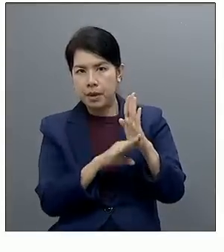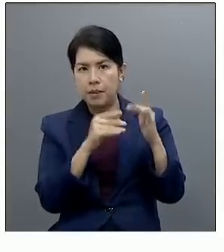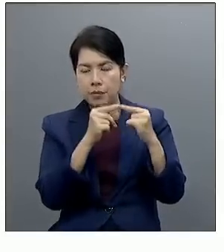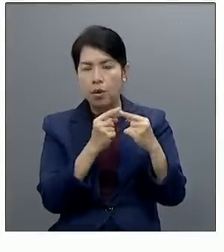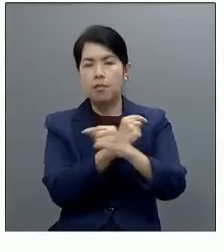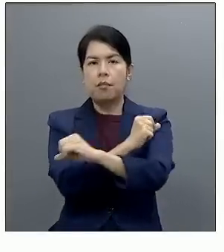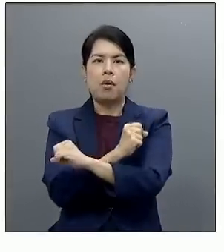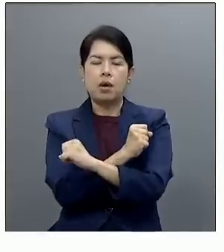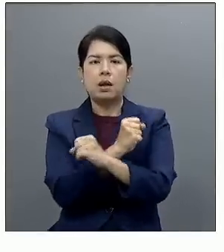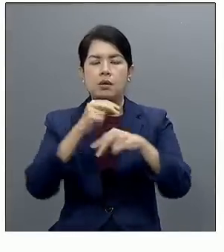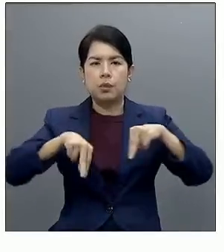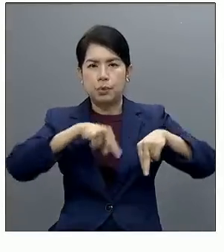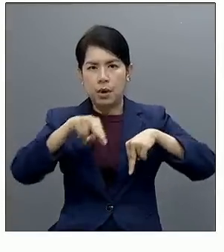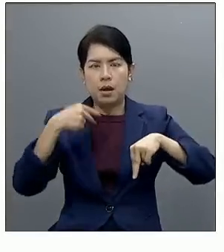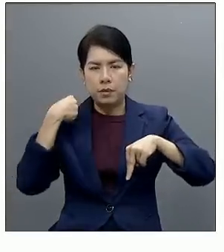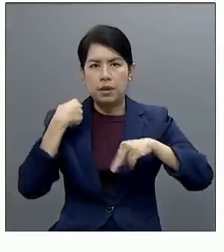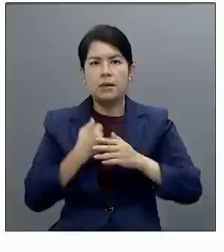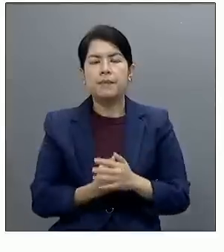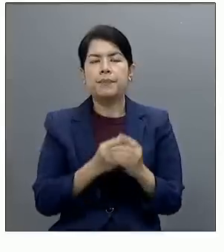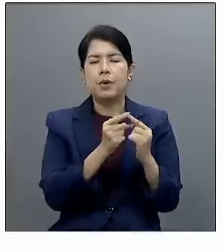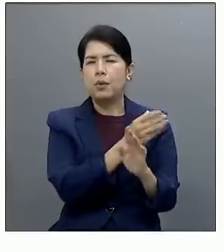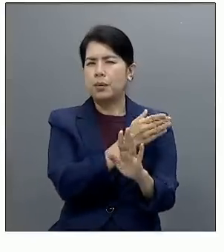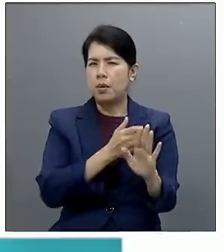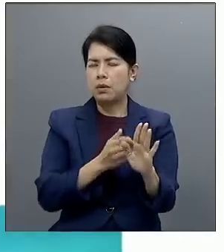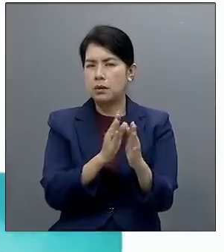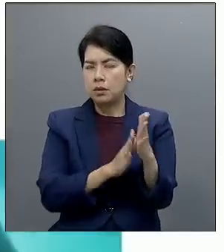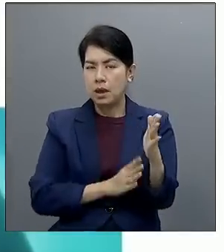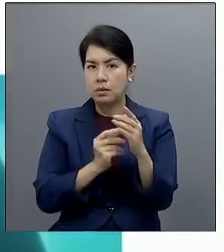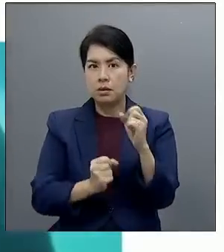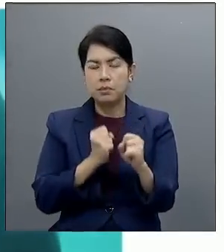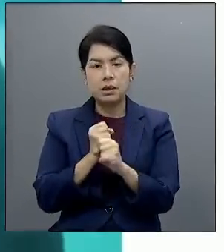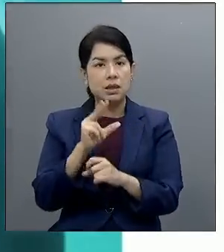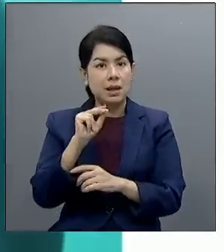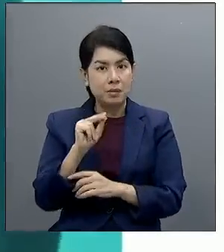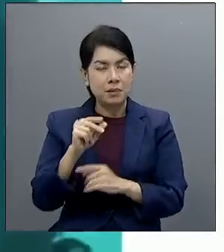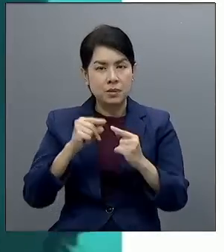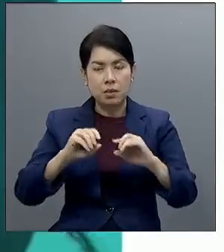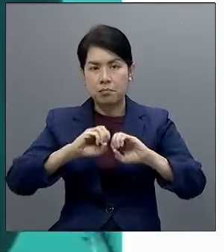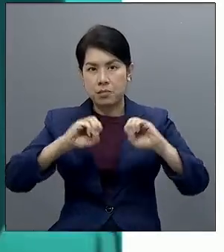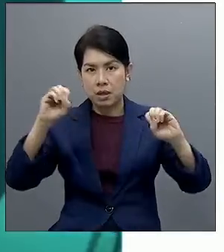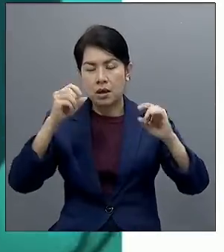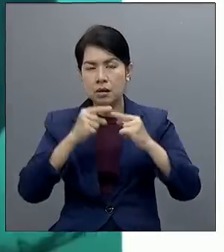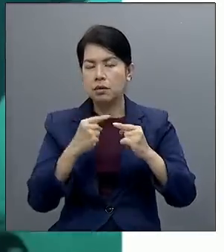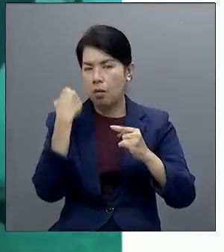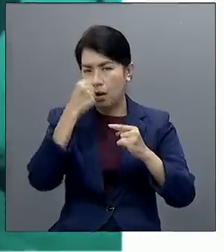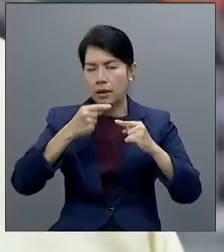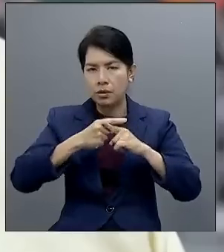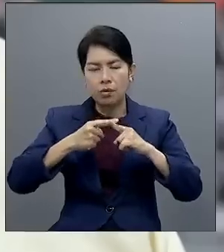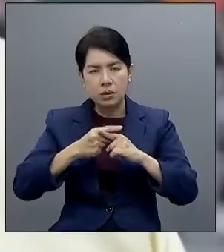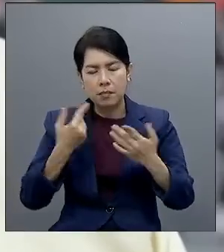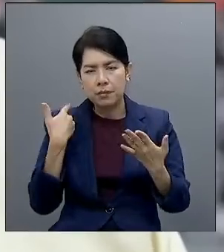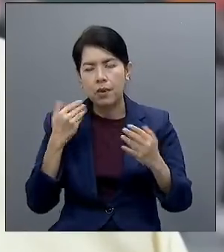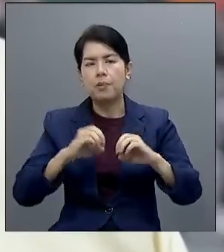กำกับอยู่ทั้งๆที่ในช่วง 30กว่าปีที่ผ่านมาไม่มีใครได้รับบาดเจ็บระหว่างการใช้บริการ